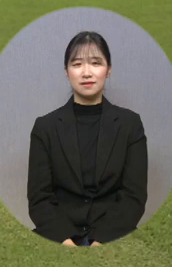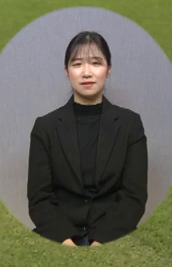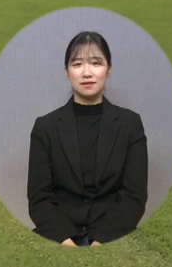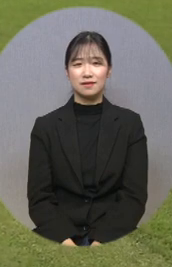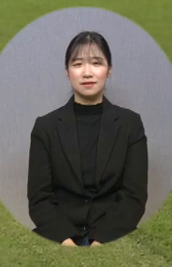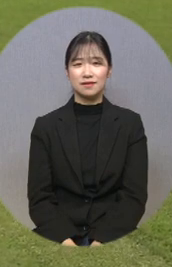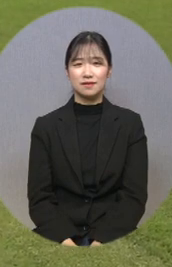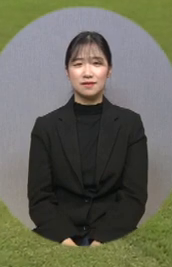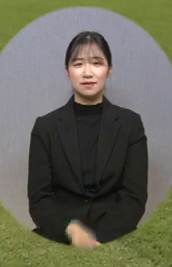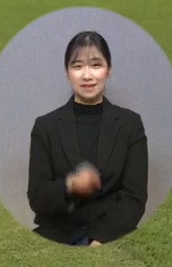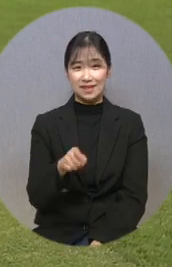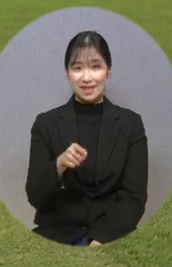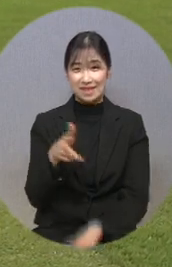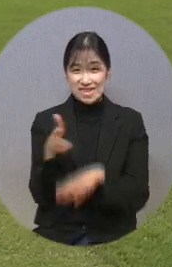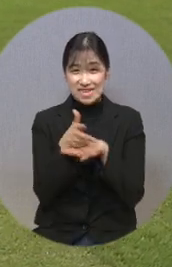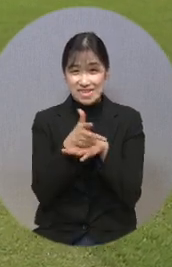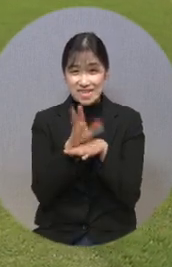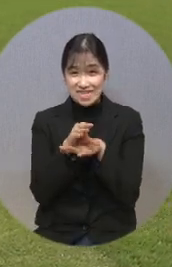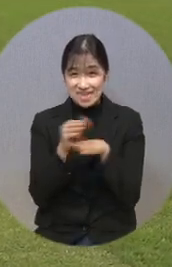혹시 안 찍었지 양.